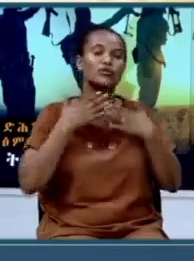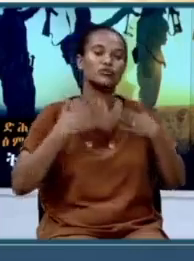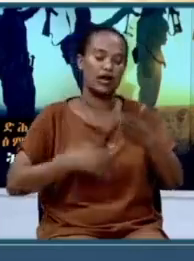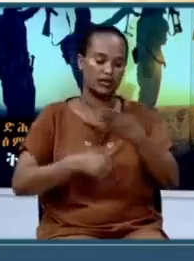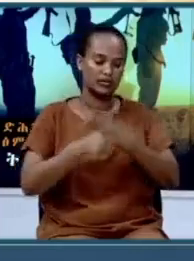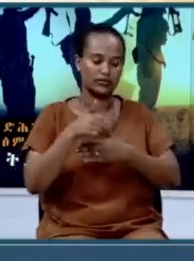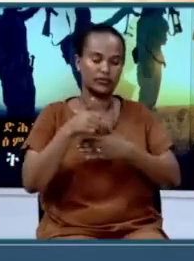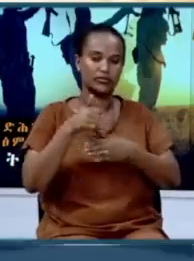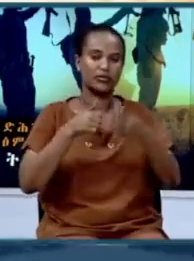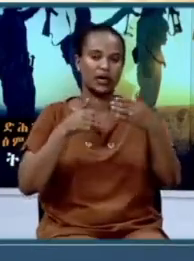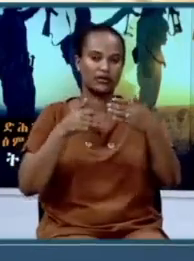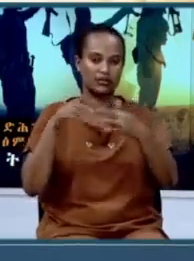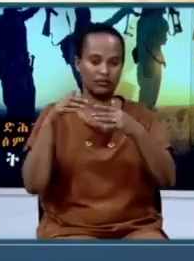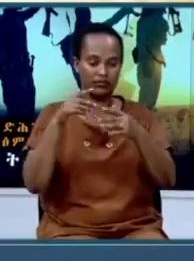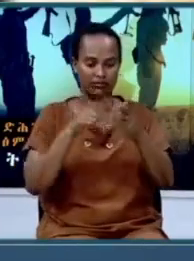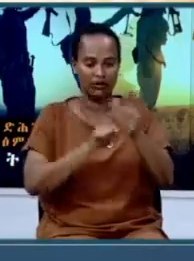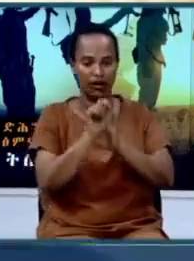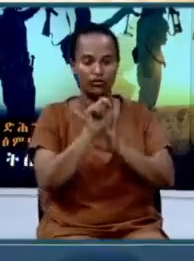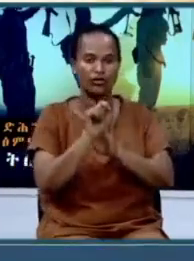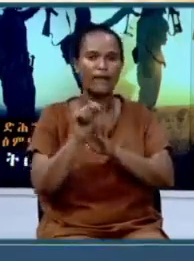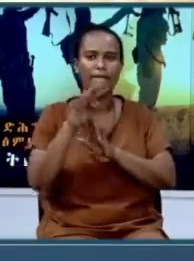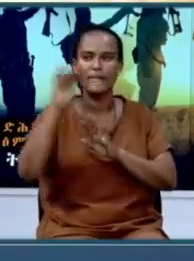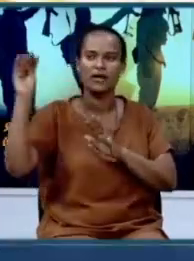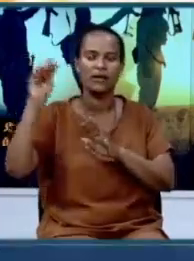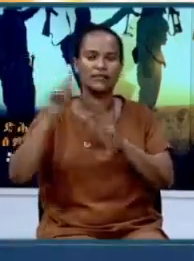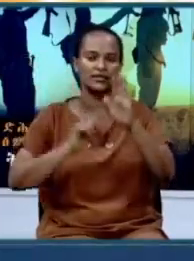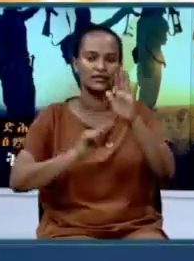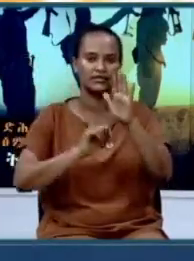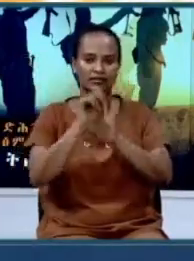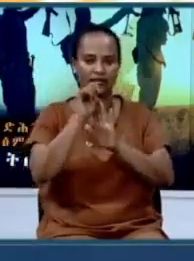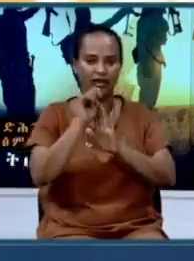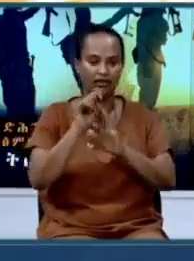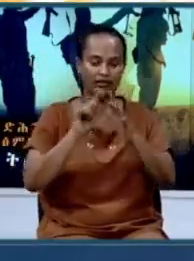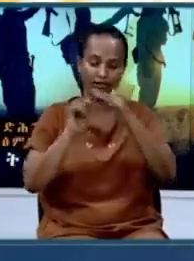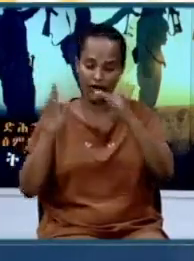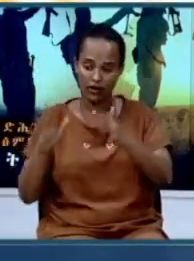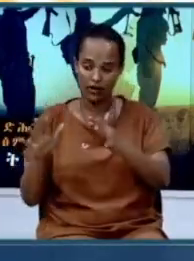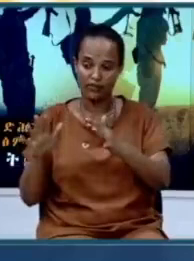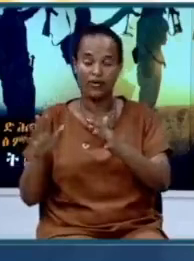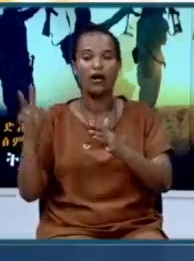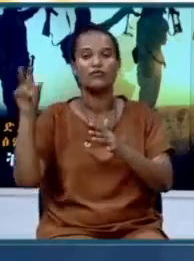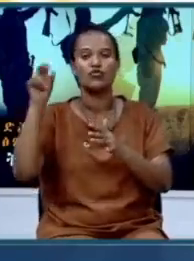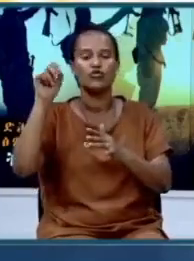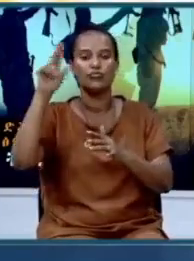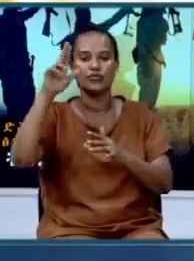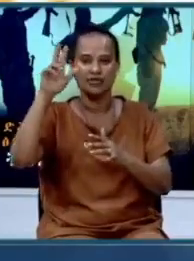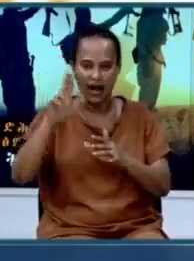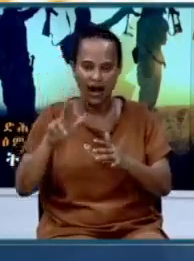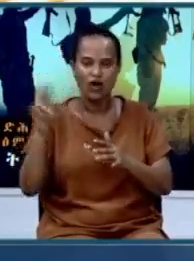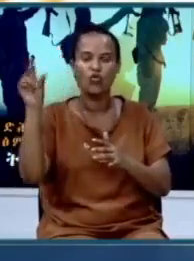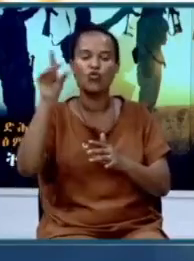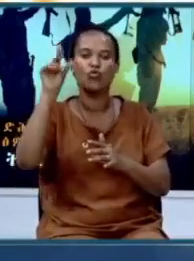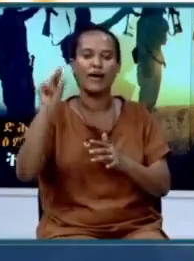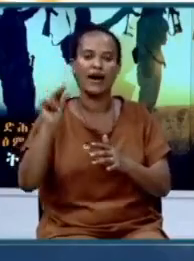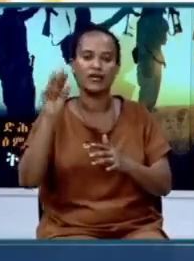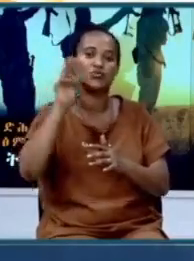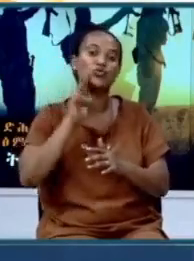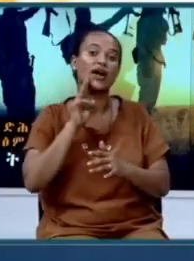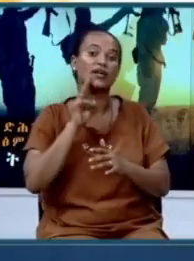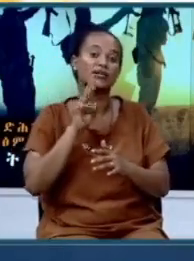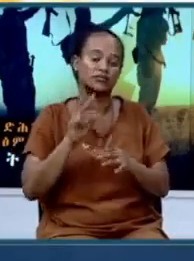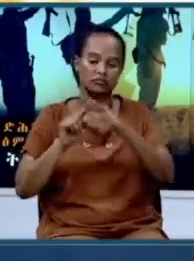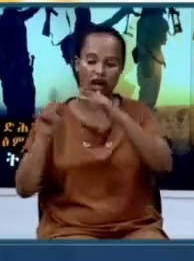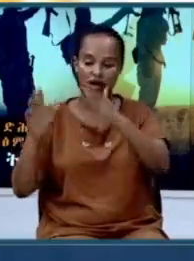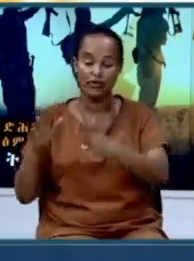ተጋሩ ካብ መረበቶም ምዕራብ ትግራይ ተፈናቂሎም ኣብ መዕቆቢ ስደተኛታት ዑምራ ኩባት ሱዳን ተዓቂቦም ይርከቡ ካብታ ኣብ